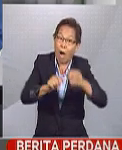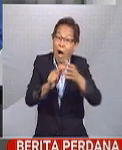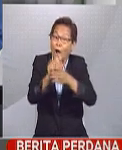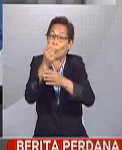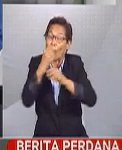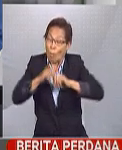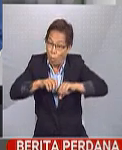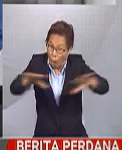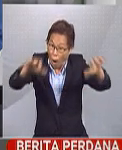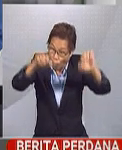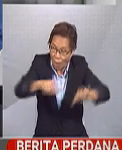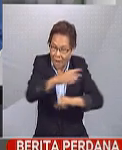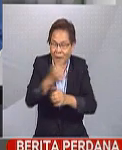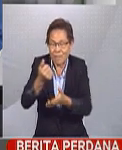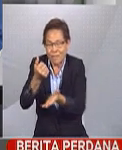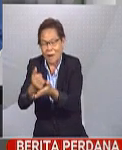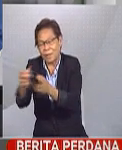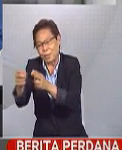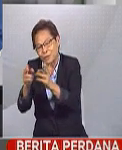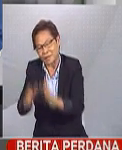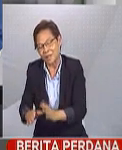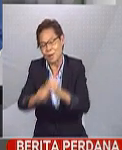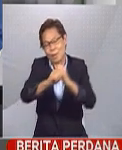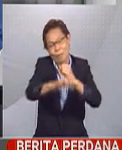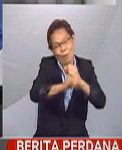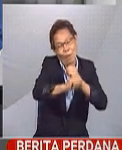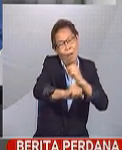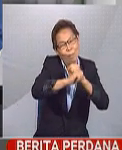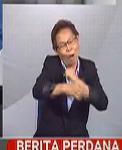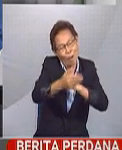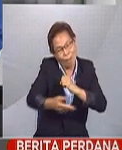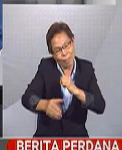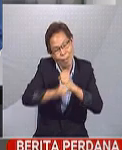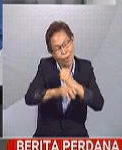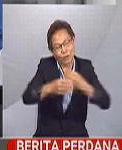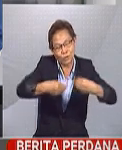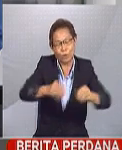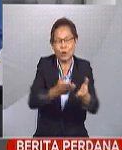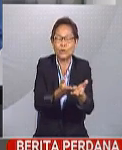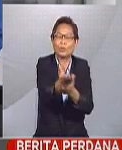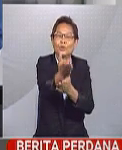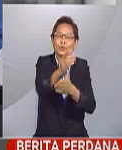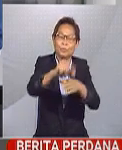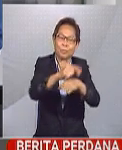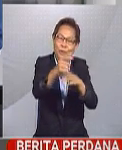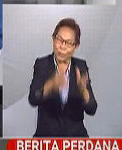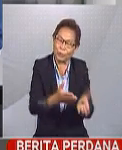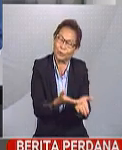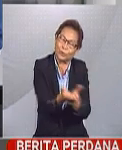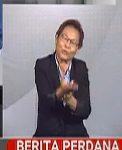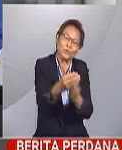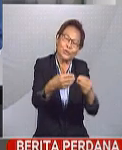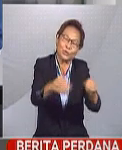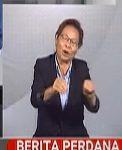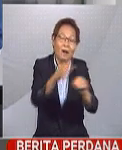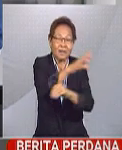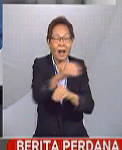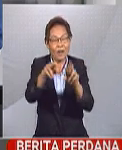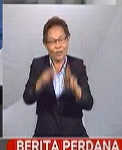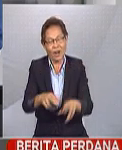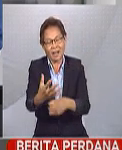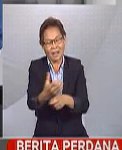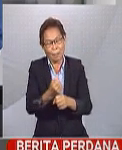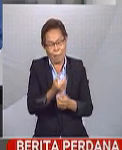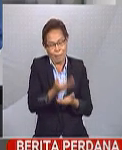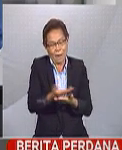agromakanan tempatan, malah membantu usahawan mempromosi produk melalui jualan terus kepada pengguna. Pada masa sama, rakyat